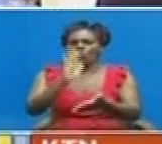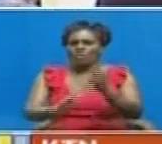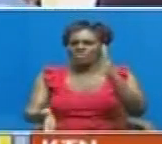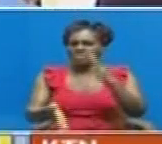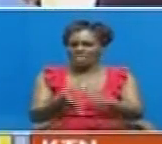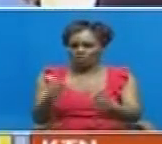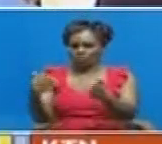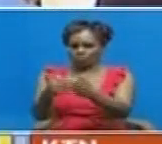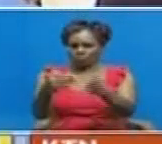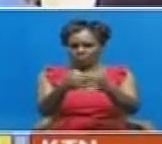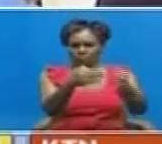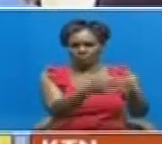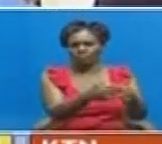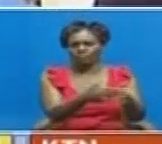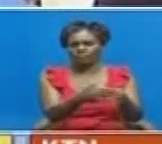any